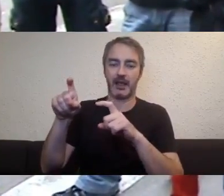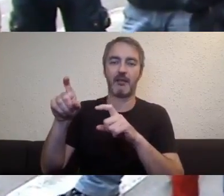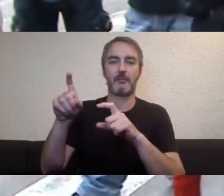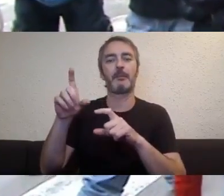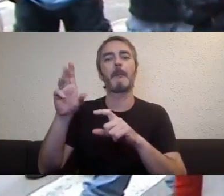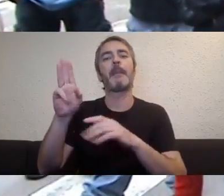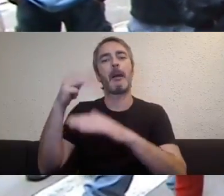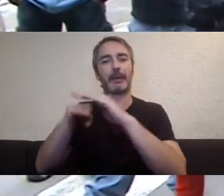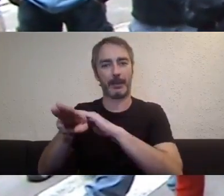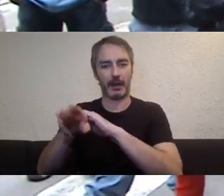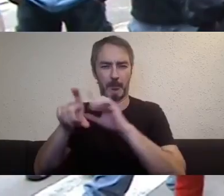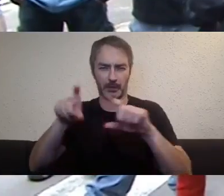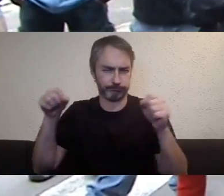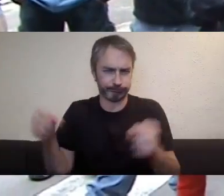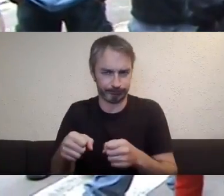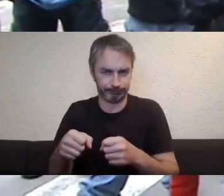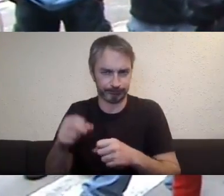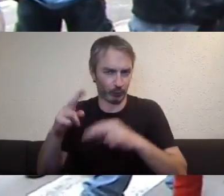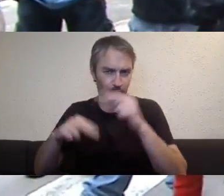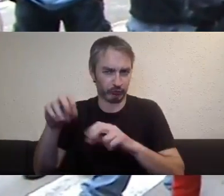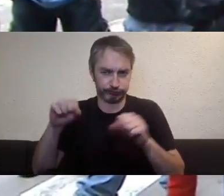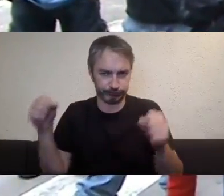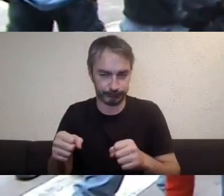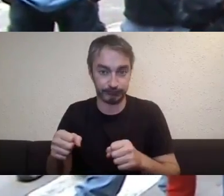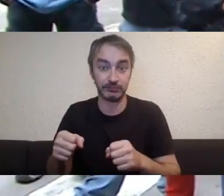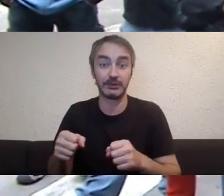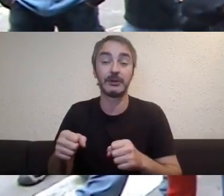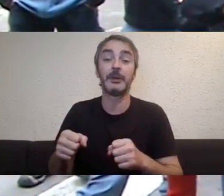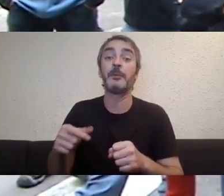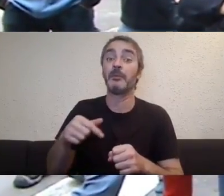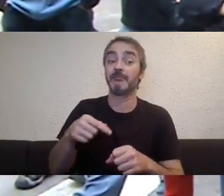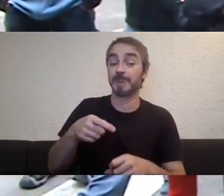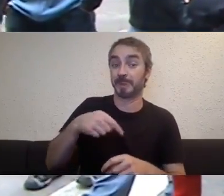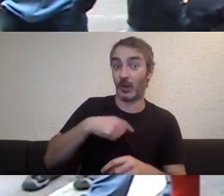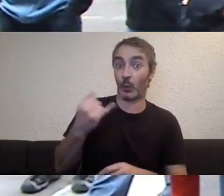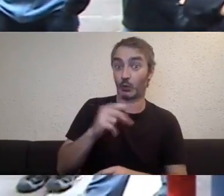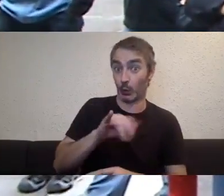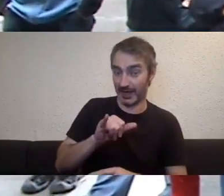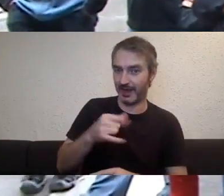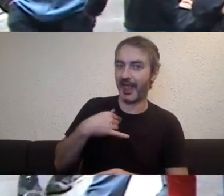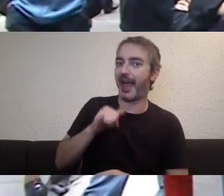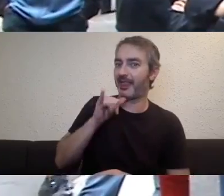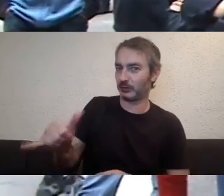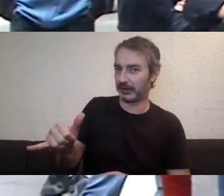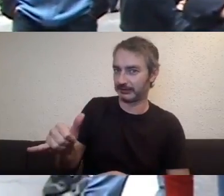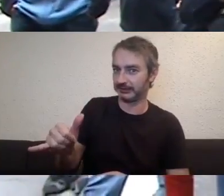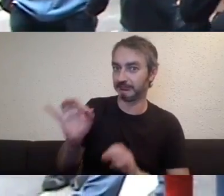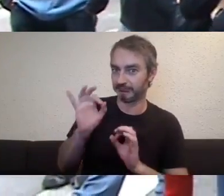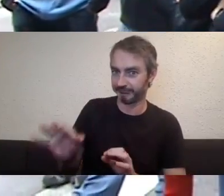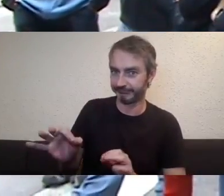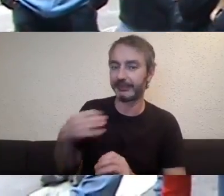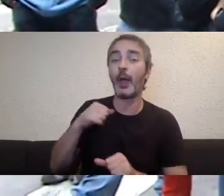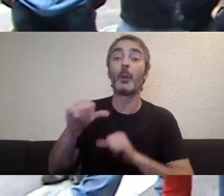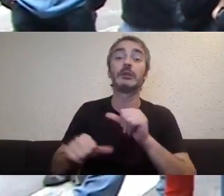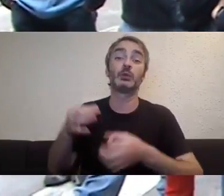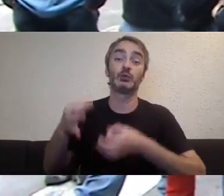i aquesta constructora, bueno, el primer propietari ja ens havia posat, ens va denunciar el mateix dia, i va començar un procés